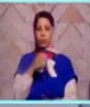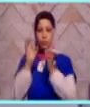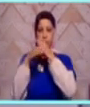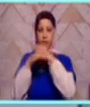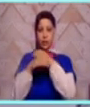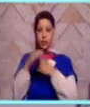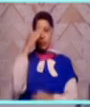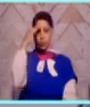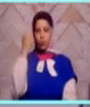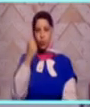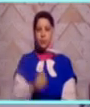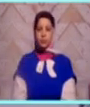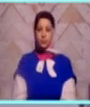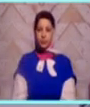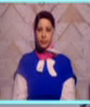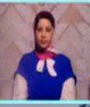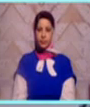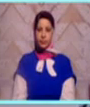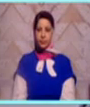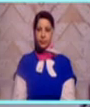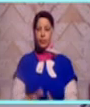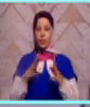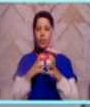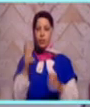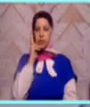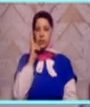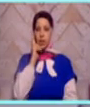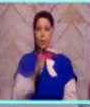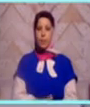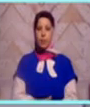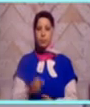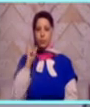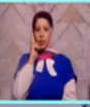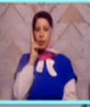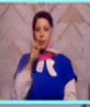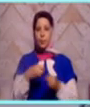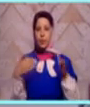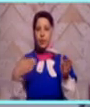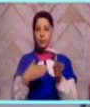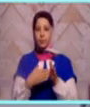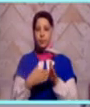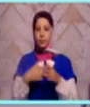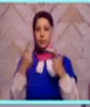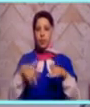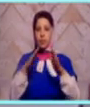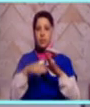الجوية، بشكر حضرتك يا فندم ألف شكر لتفاصيل الخبر. وبكده بتكون أخبارنا مصر بتحصل فيها إيه النهاردة انتهت بعد